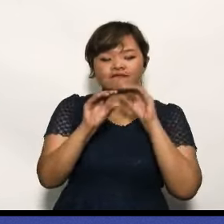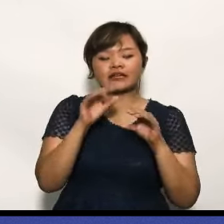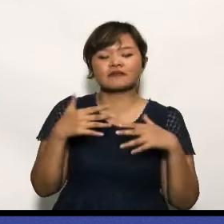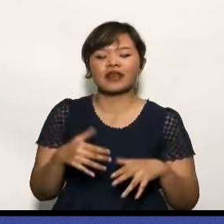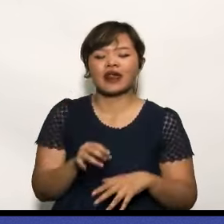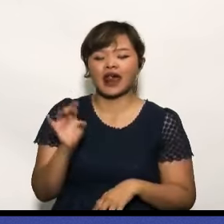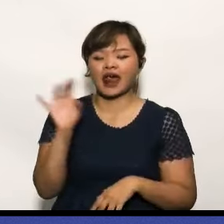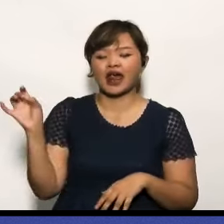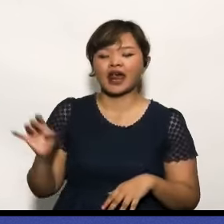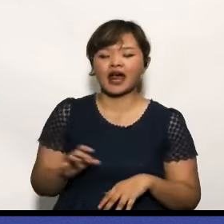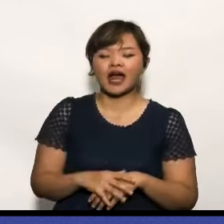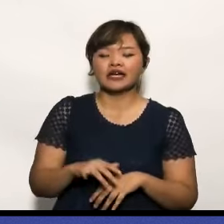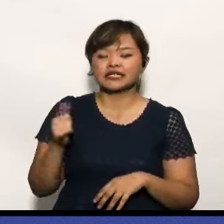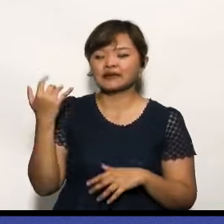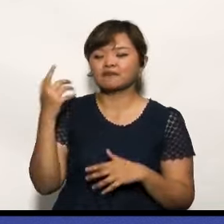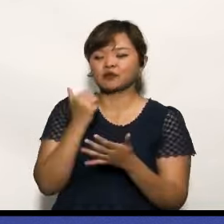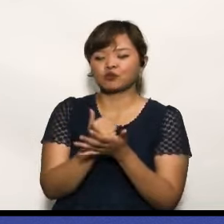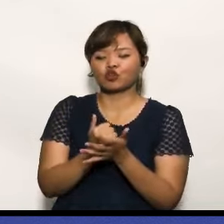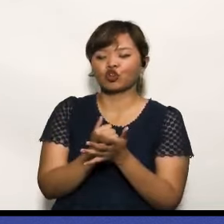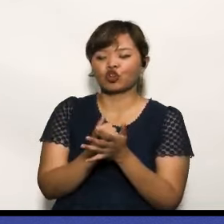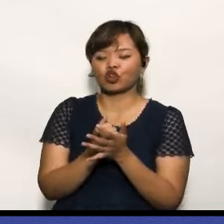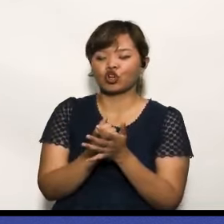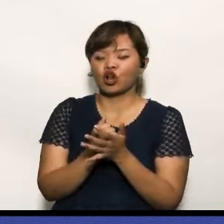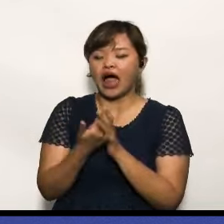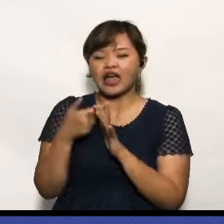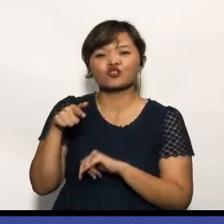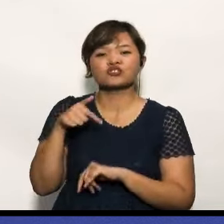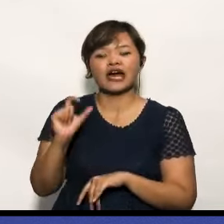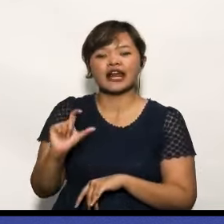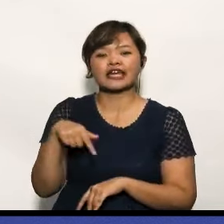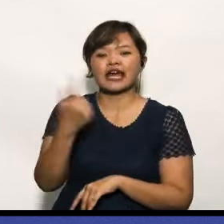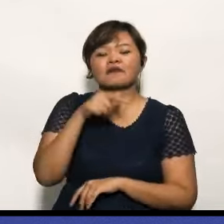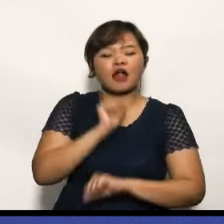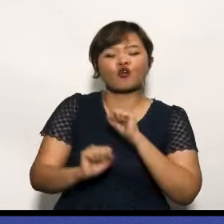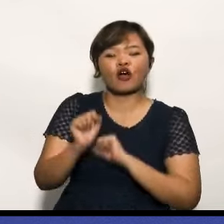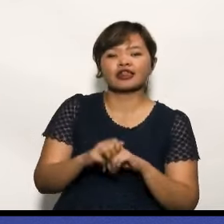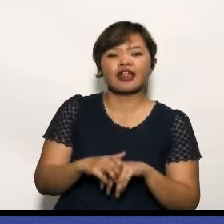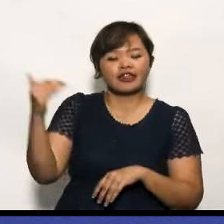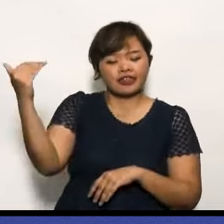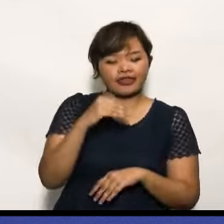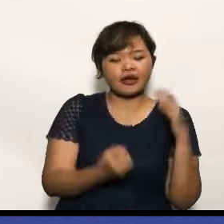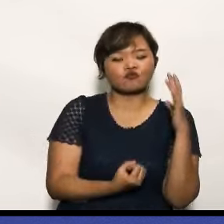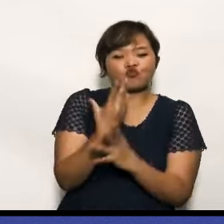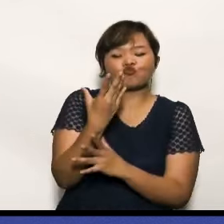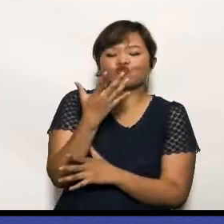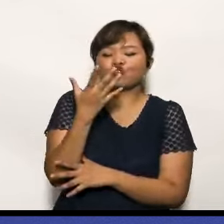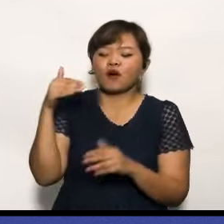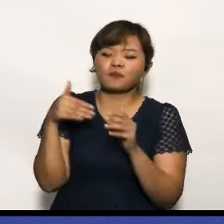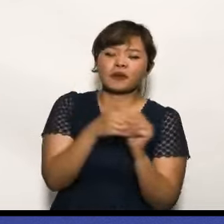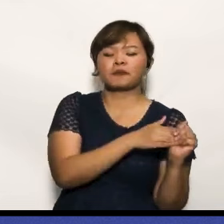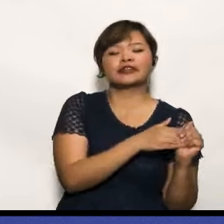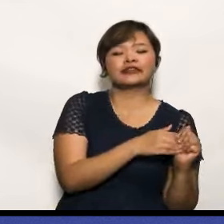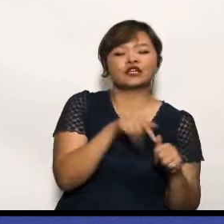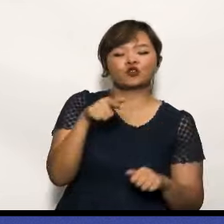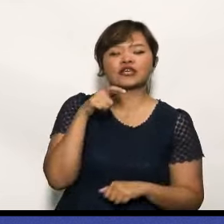you're asking gimana gereja ini melakukan brick by brick, this is how we do it. Come, grow, serve, lead.